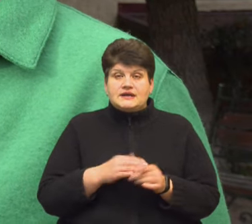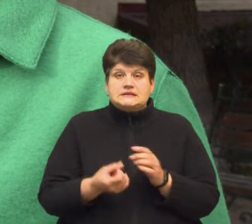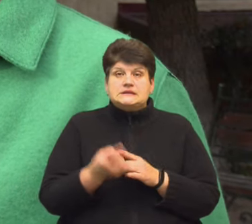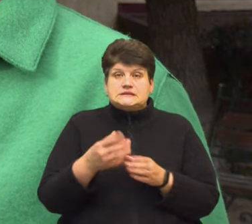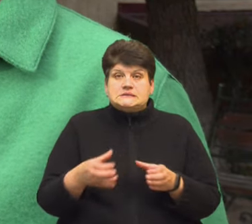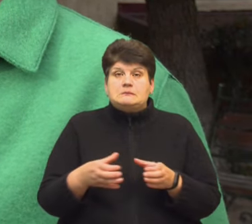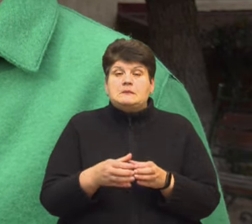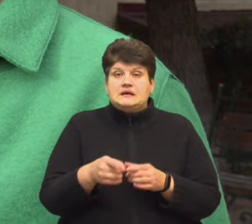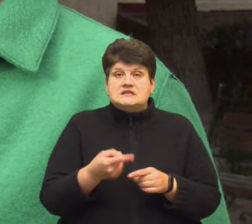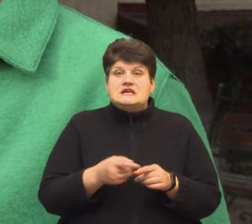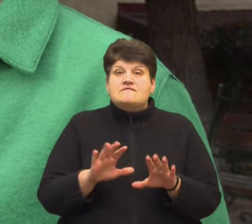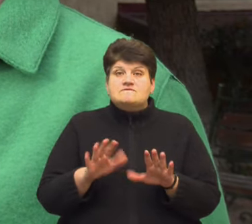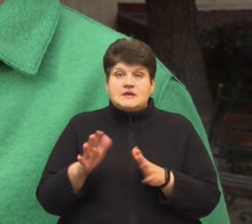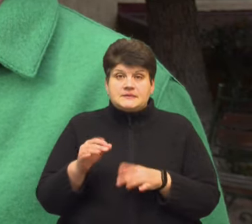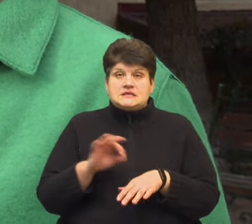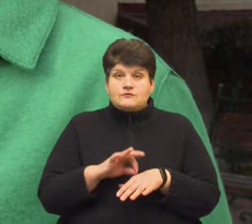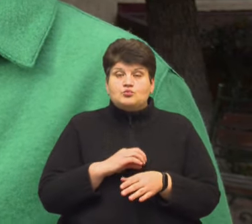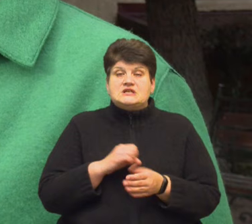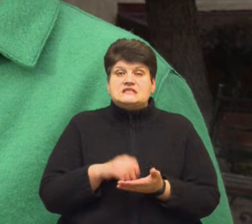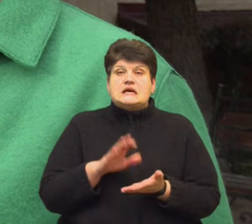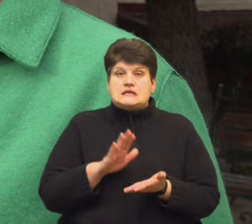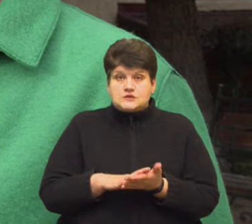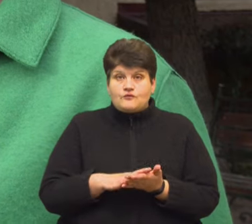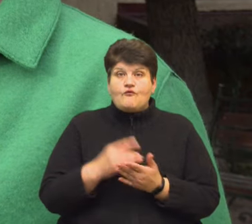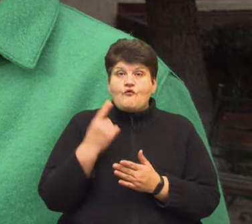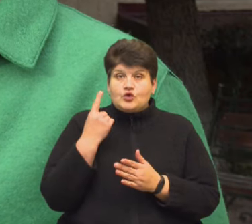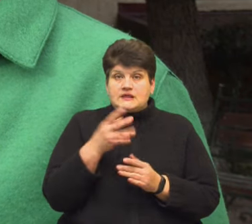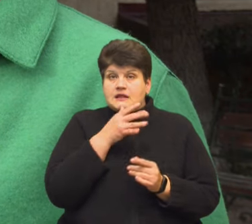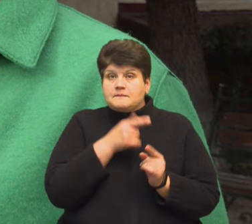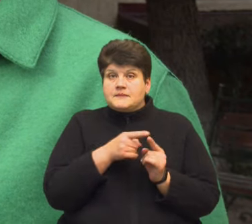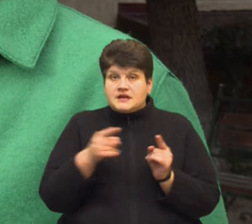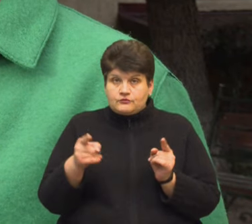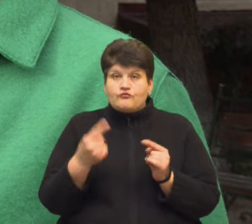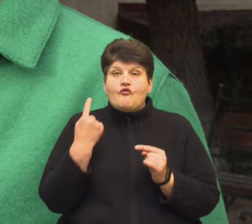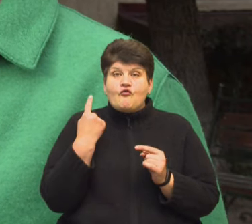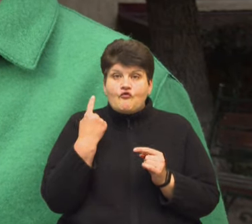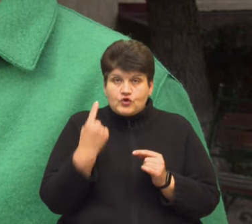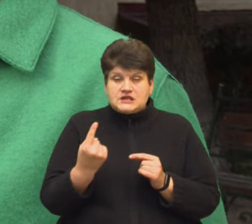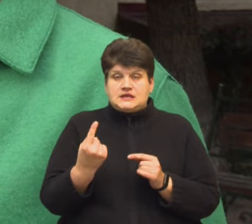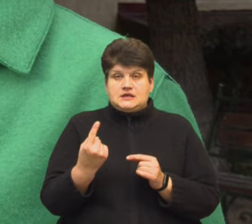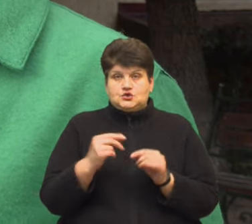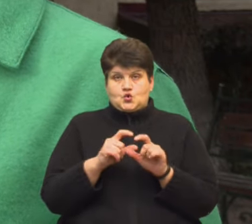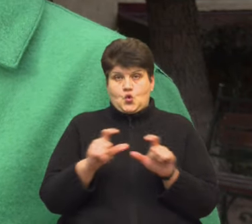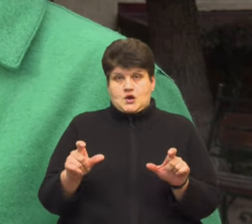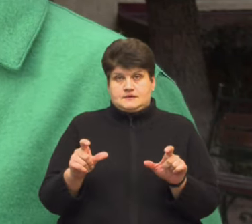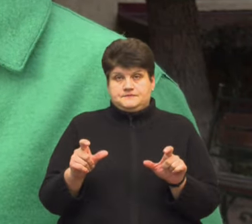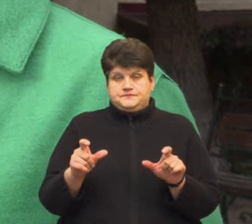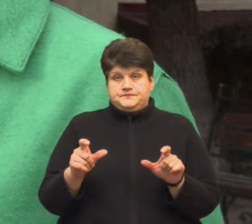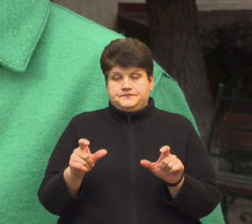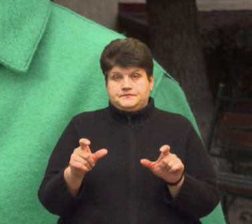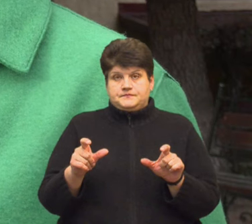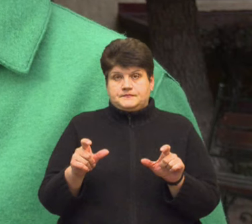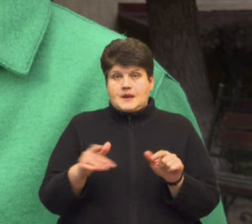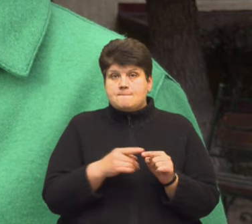що ці випадки захворювання були зареєстровані в один період в одному загально в одній загальноосвітній школі